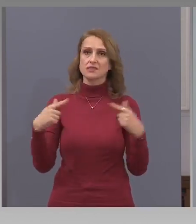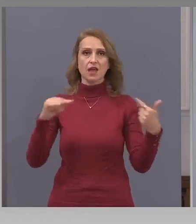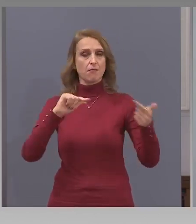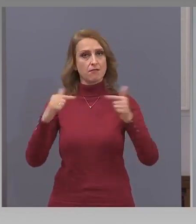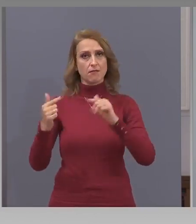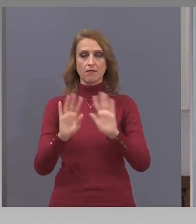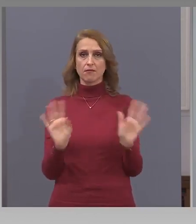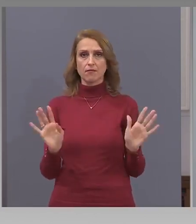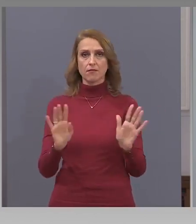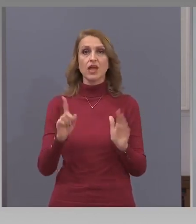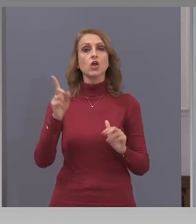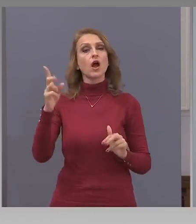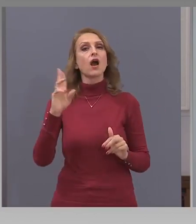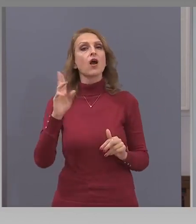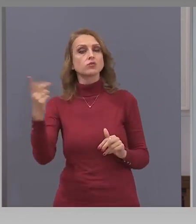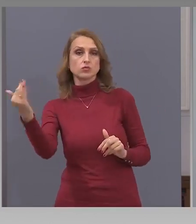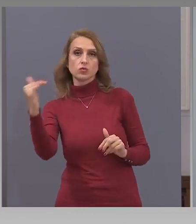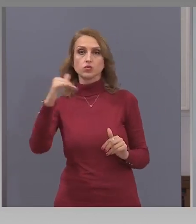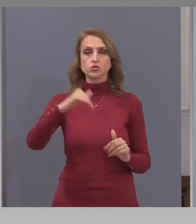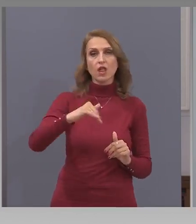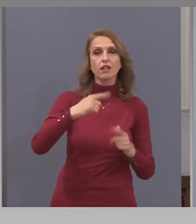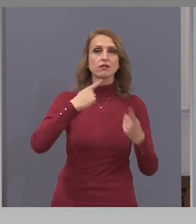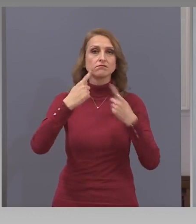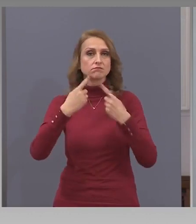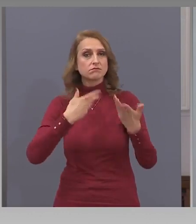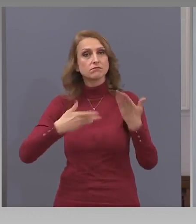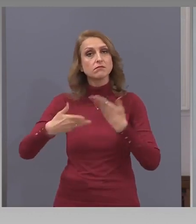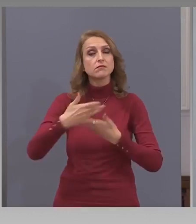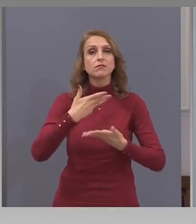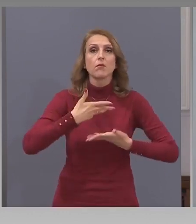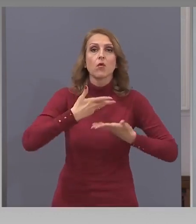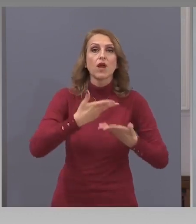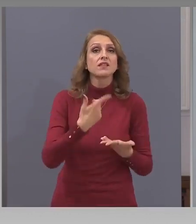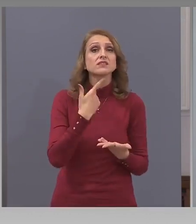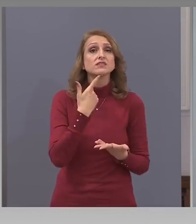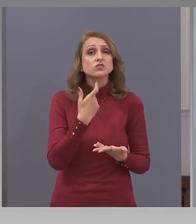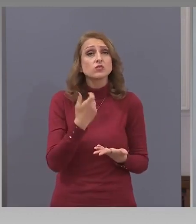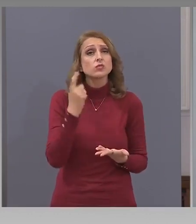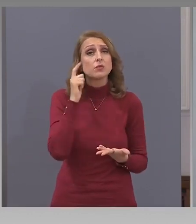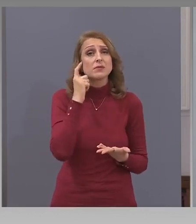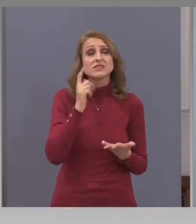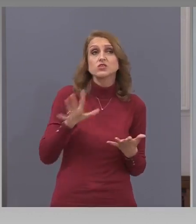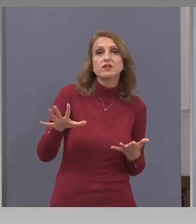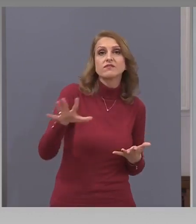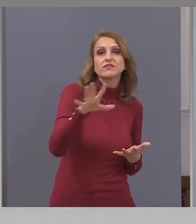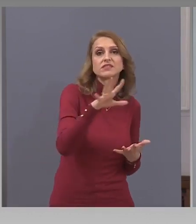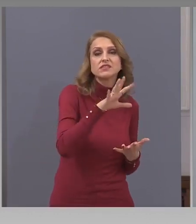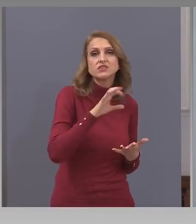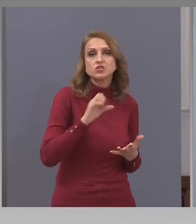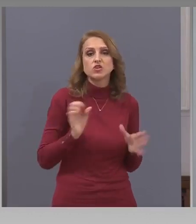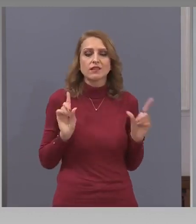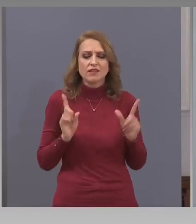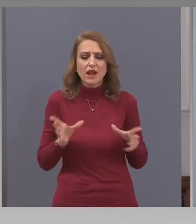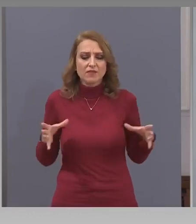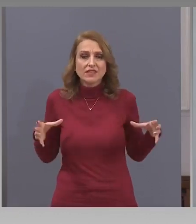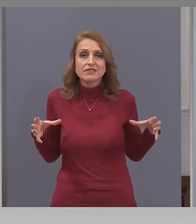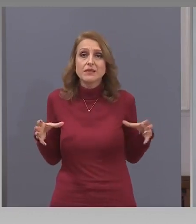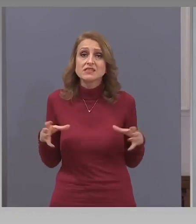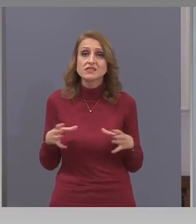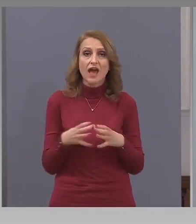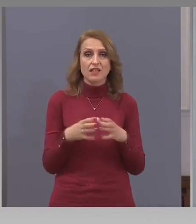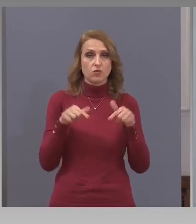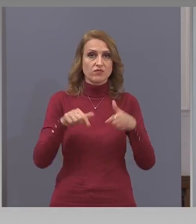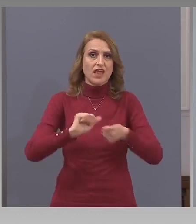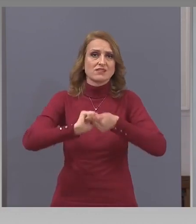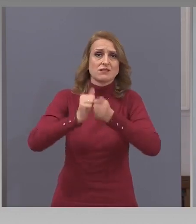и приех покана да ме покани министър-председател, защото считам, че всички трябва да сме заедно в тази битка, защото тя